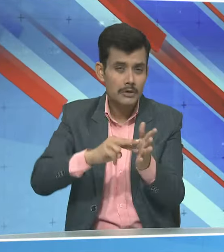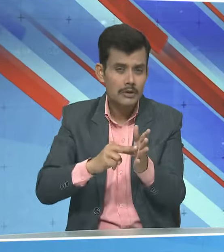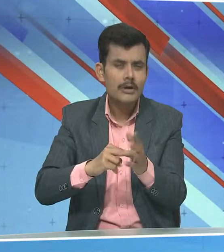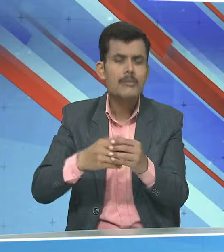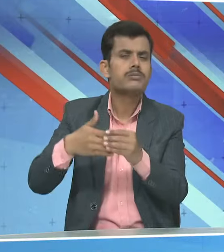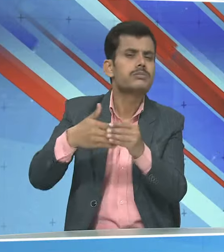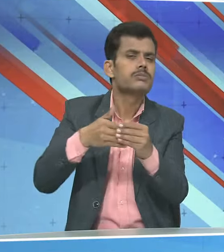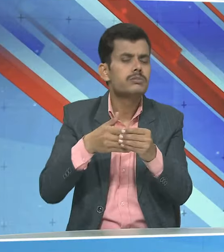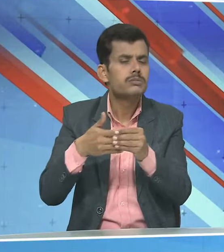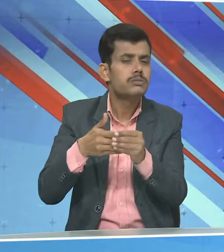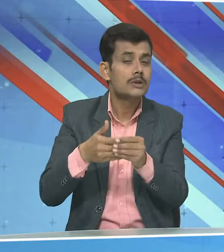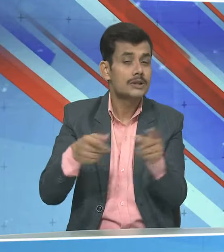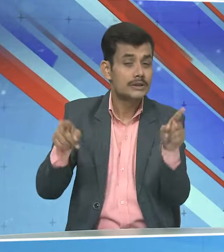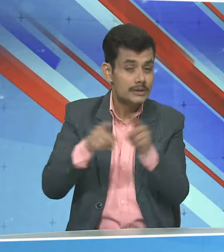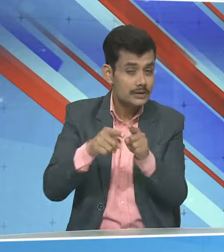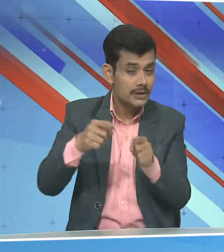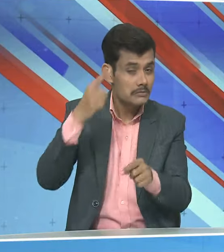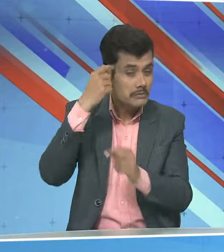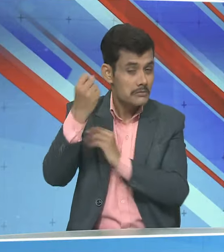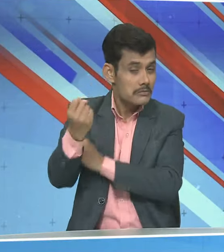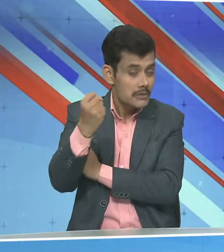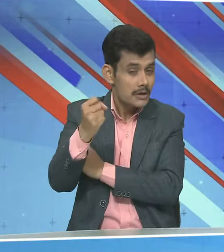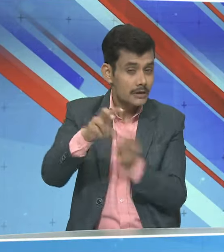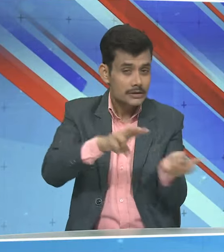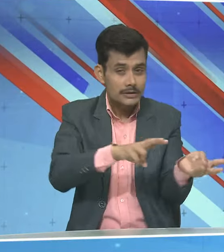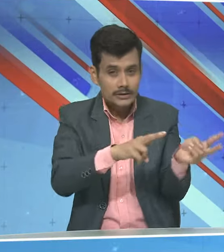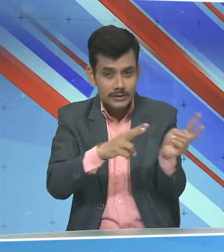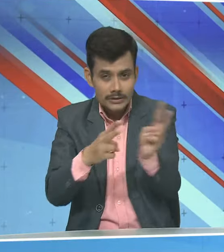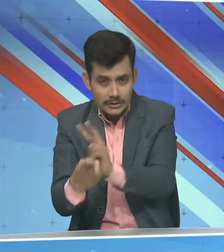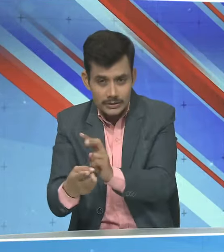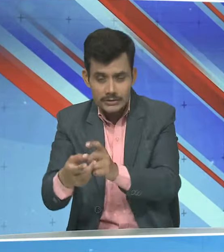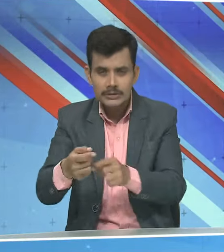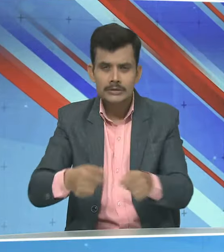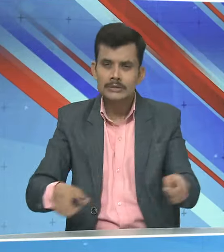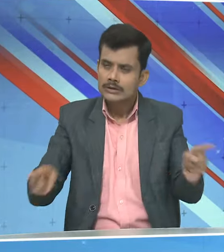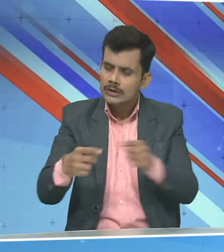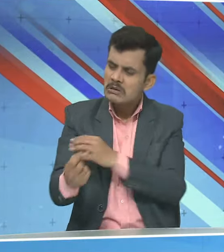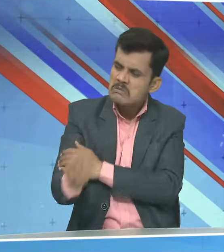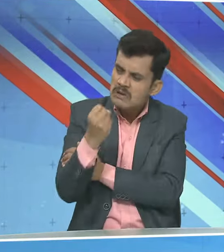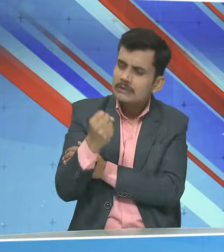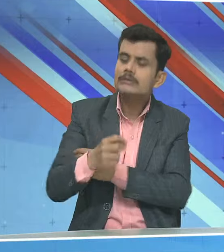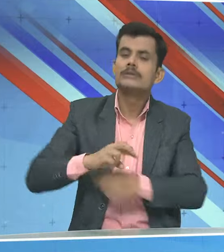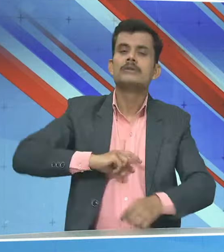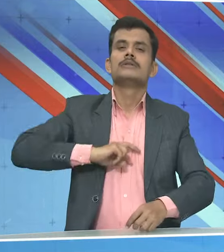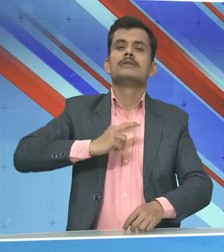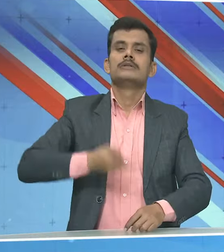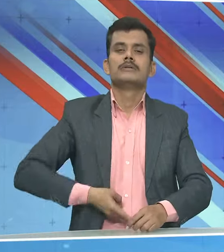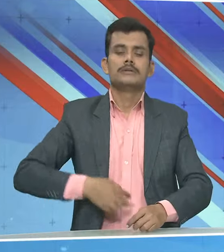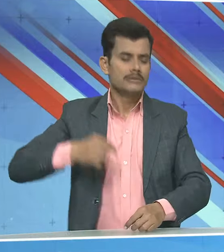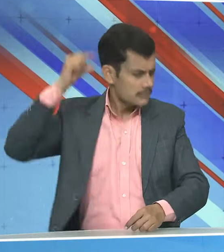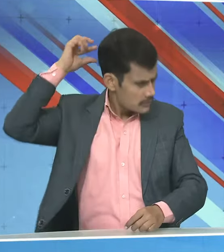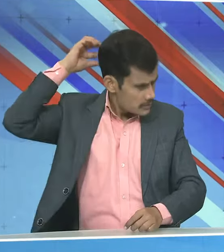फ्लेम। एंड जैसी वो एनर्जी राइज अप होती है लाइक अ फ्लेम, आपकी शक्ति भी राइज अप होती है, विच इज़ कुंडलिनी। सो द